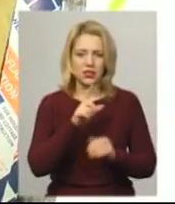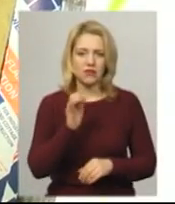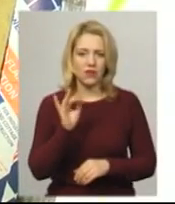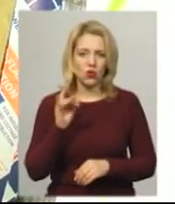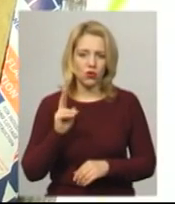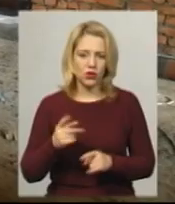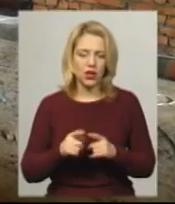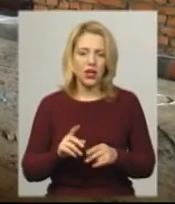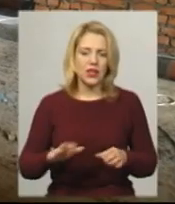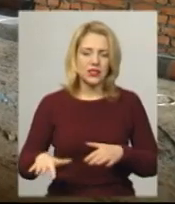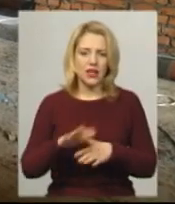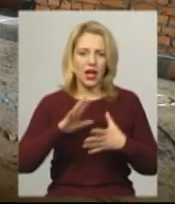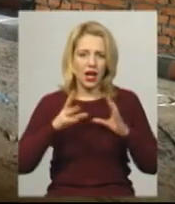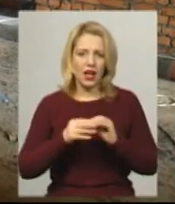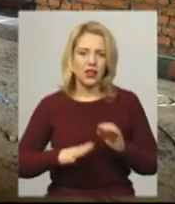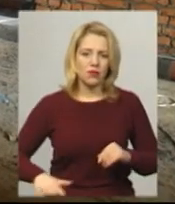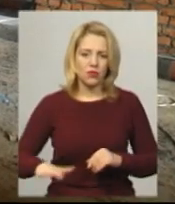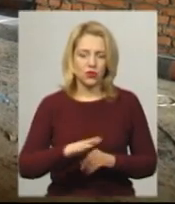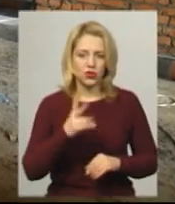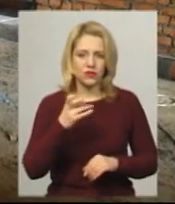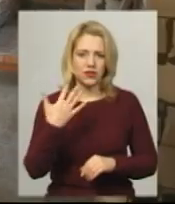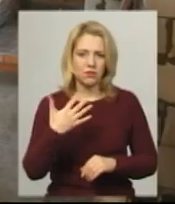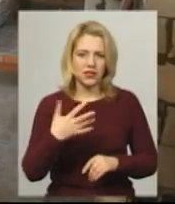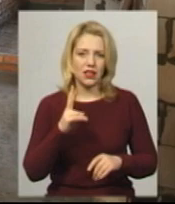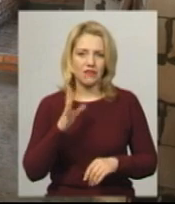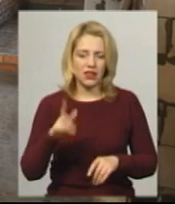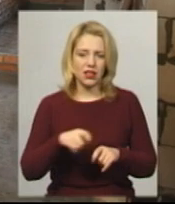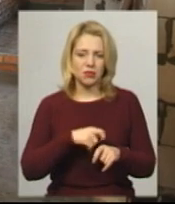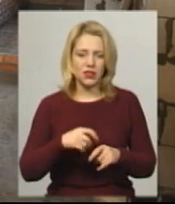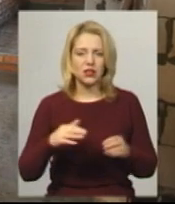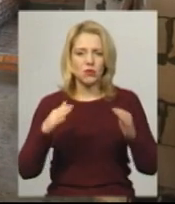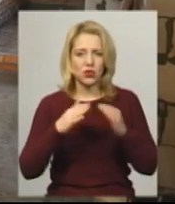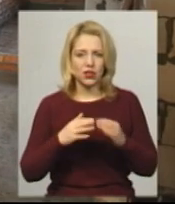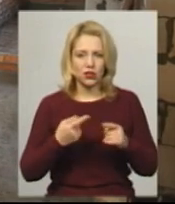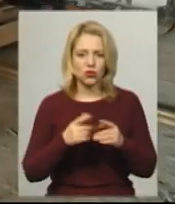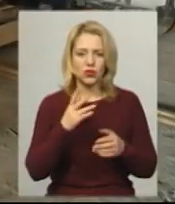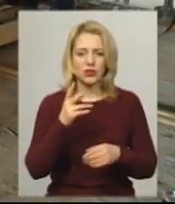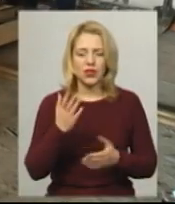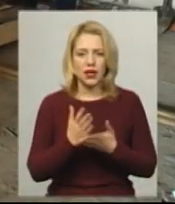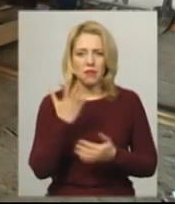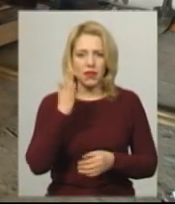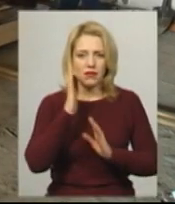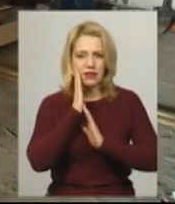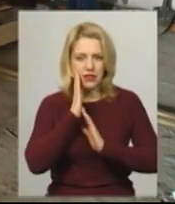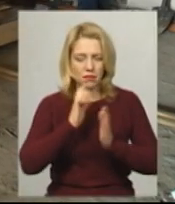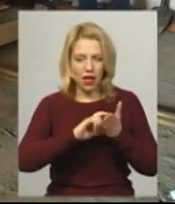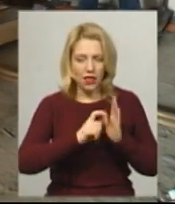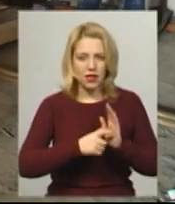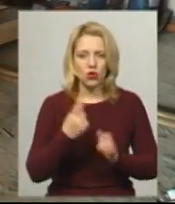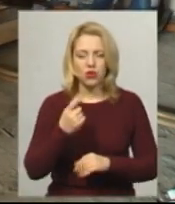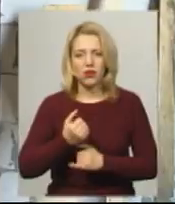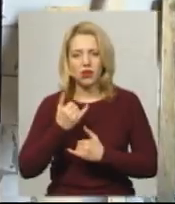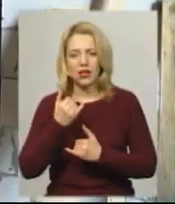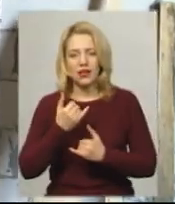площа забудови 250 квадратних метрів. У будинку сімейного типу за державними стандартами буде 5 спалень для дітей та одна для дорослих,